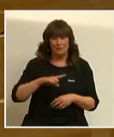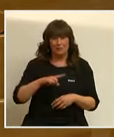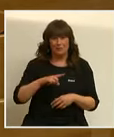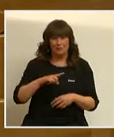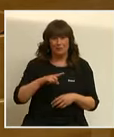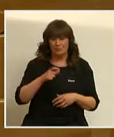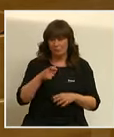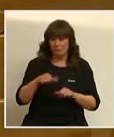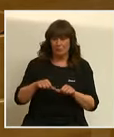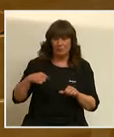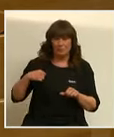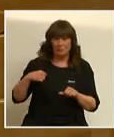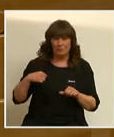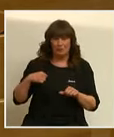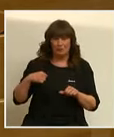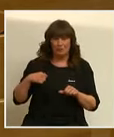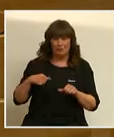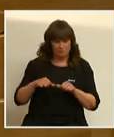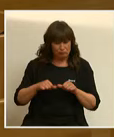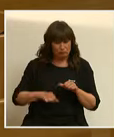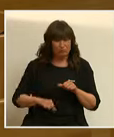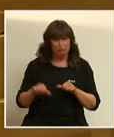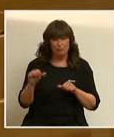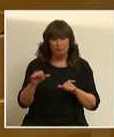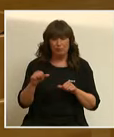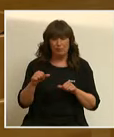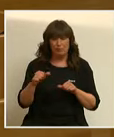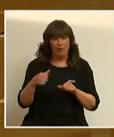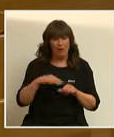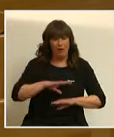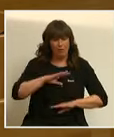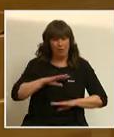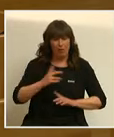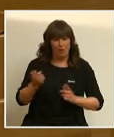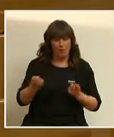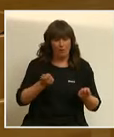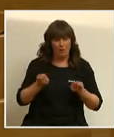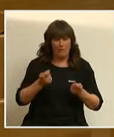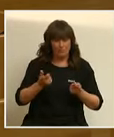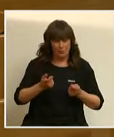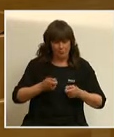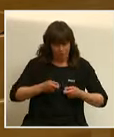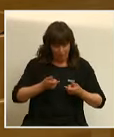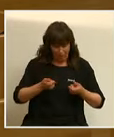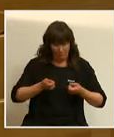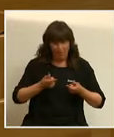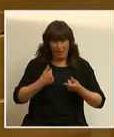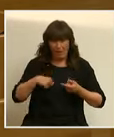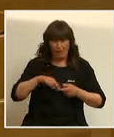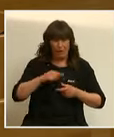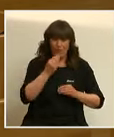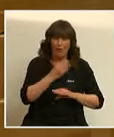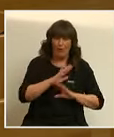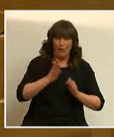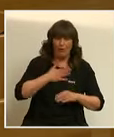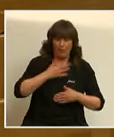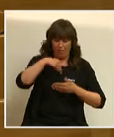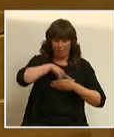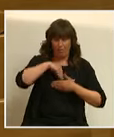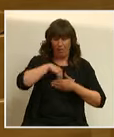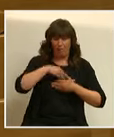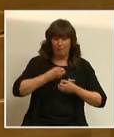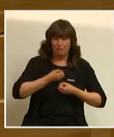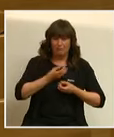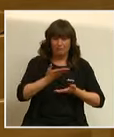sempre capaços de coordinar-nos i de donar el millor de nosaltres mateixos en aquest tipus de situacions, per